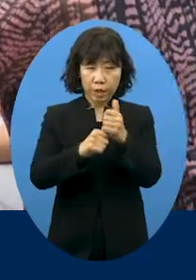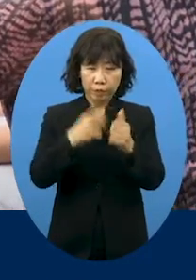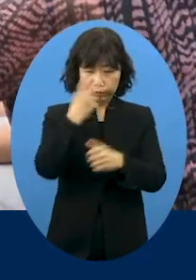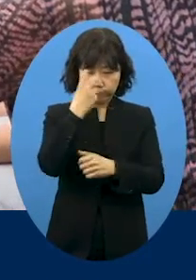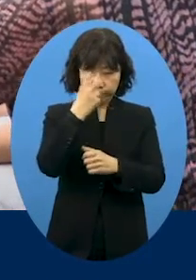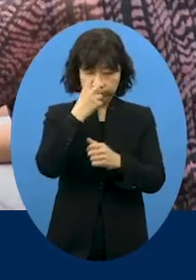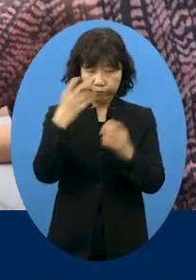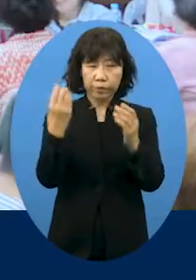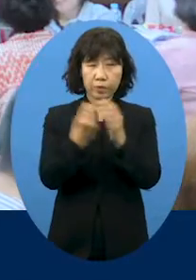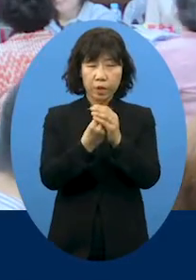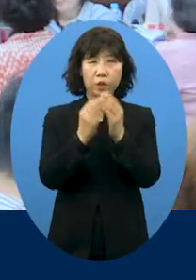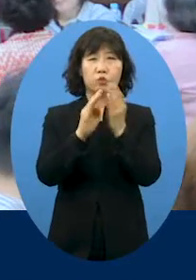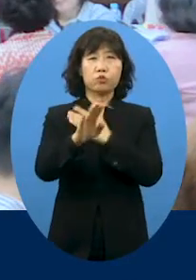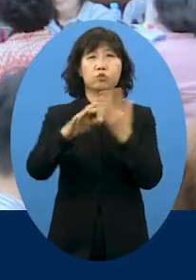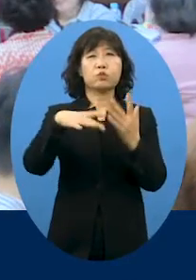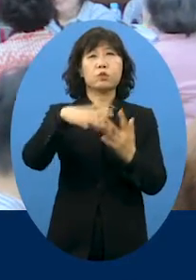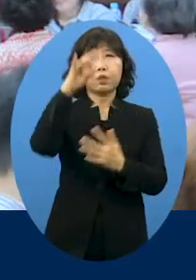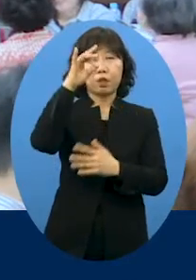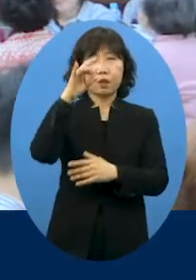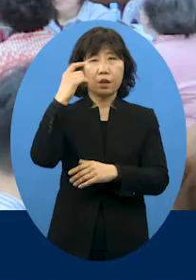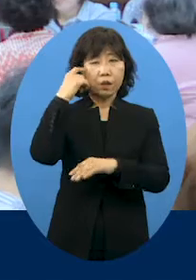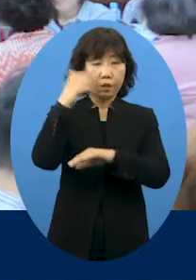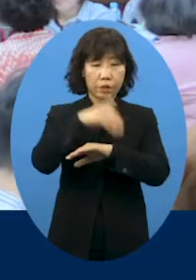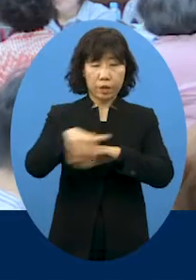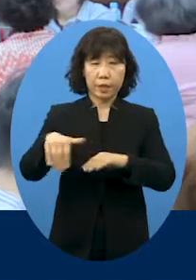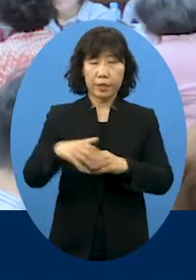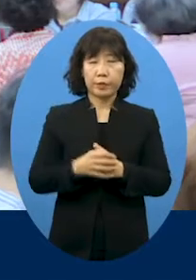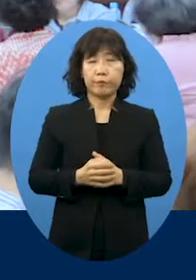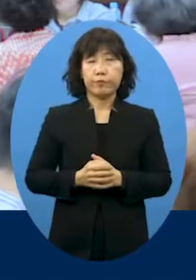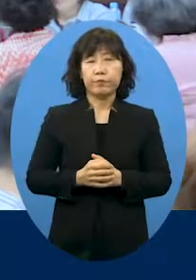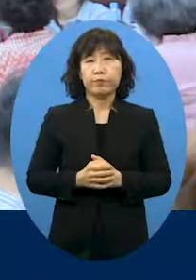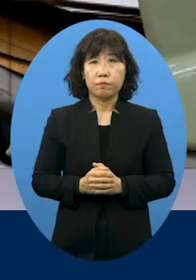합선 해 사업을 최종 선정할 예정입니다